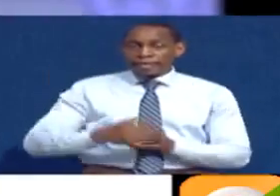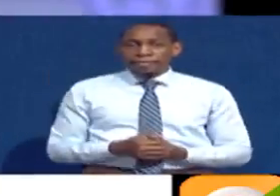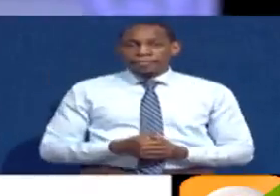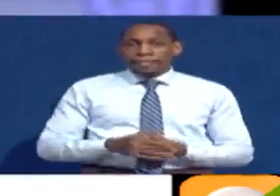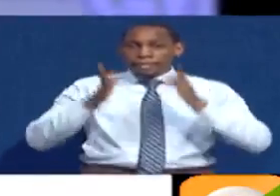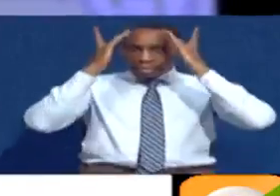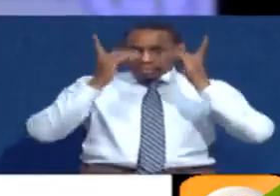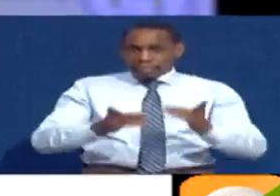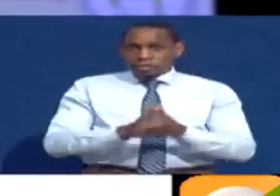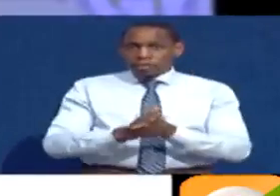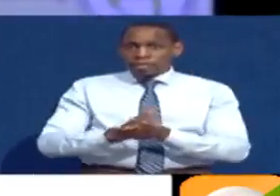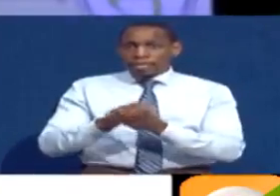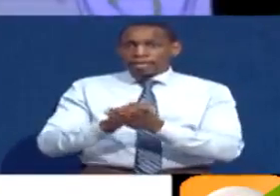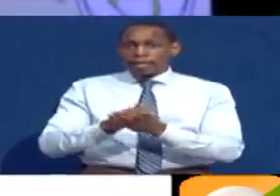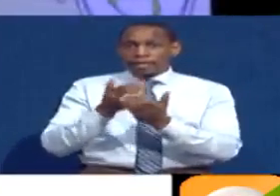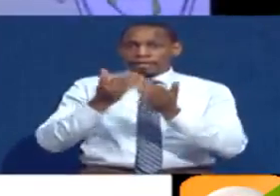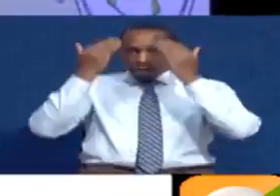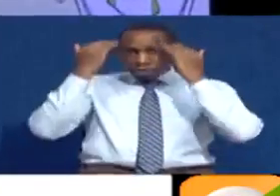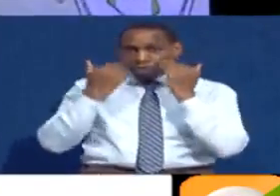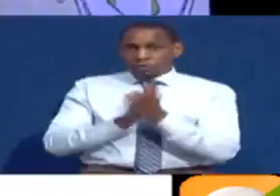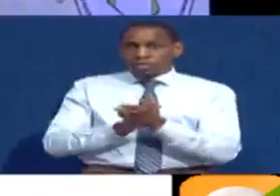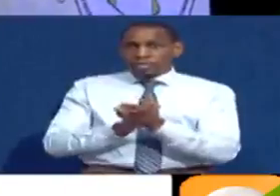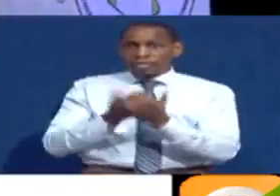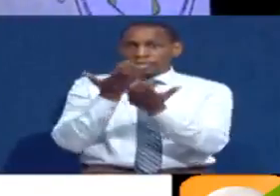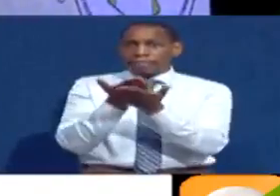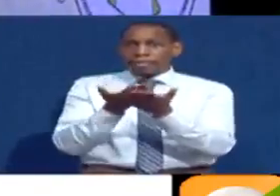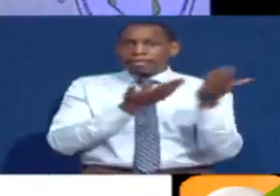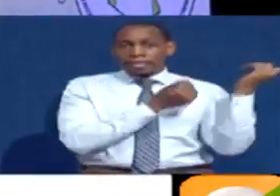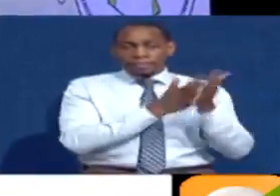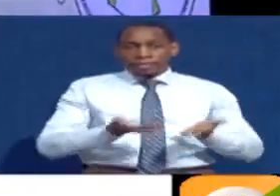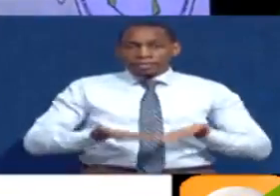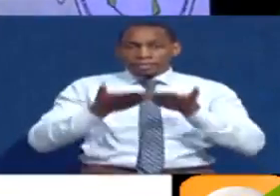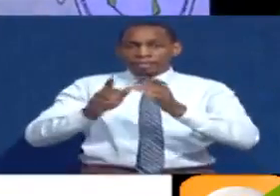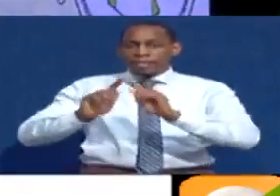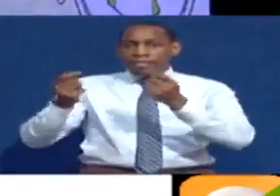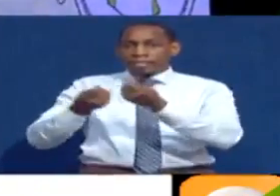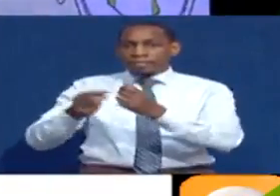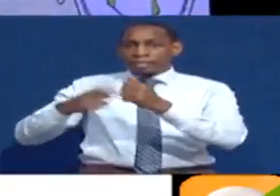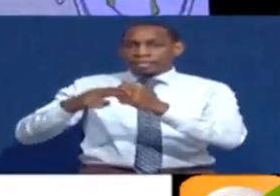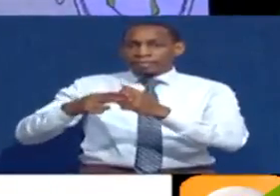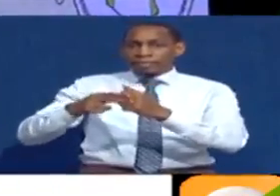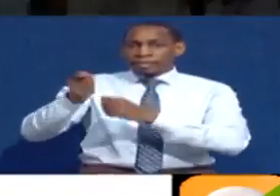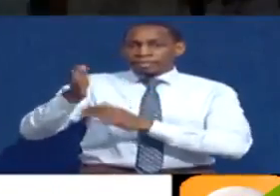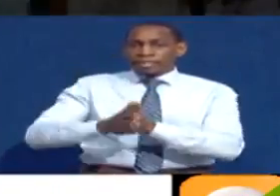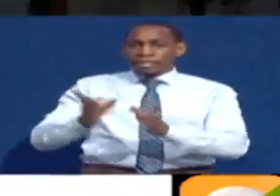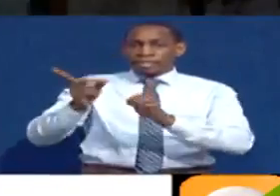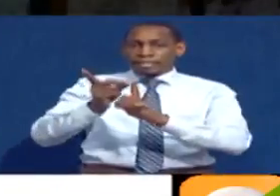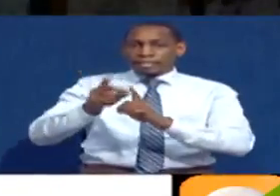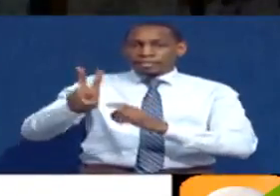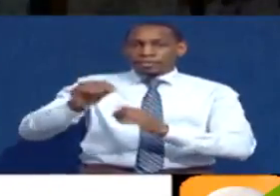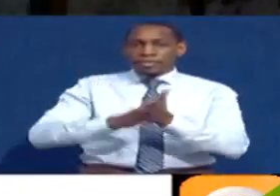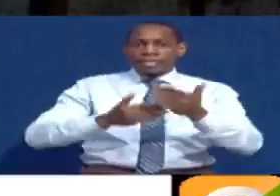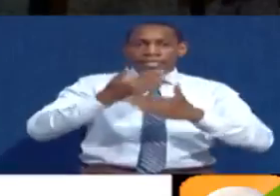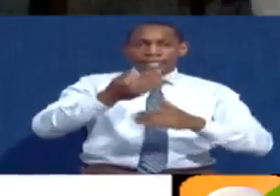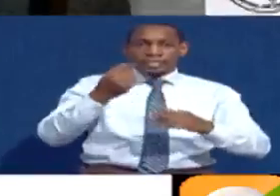BBI. Uamuzi wa mahakama ya rufaa ukitarajiwa kutolewa na jopo la majaji saba tarehe 20 mwezi ujao. Walio na